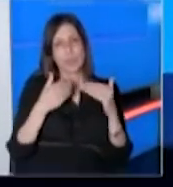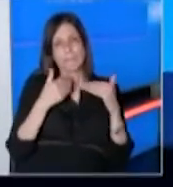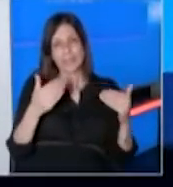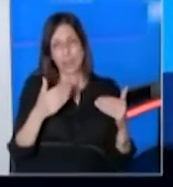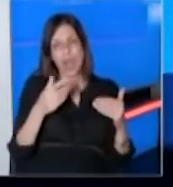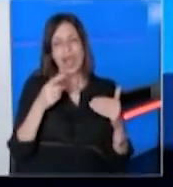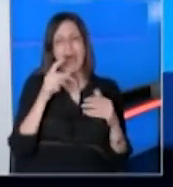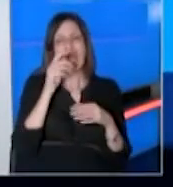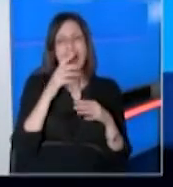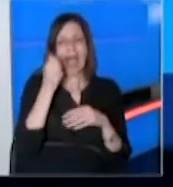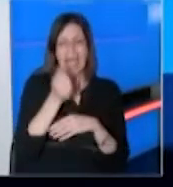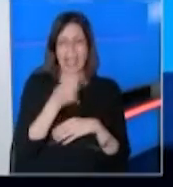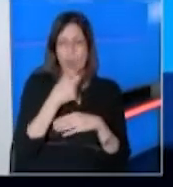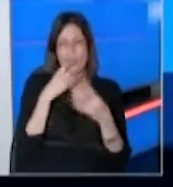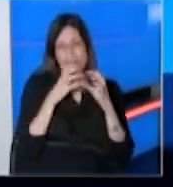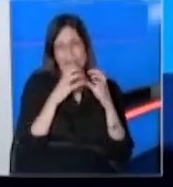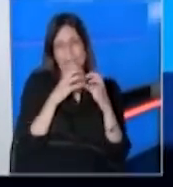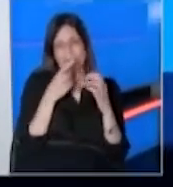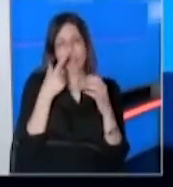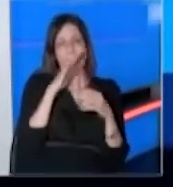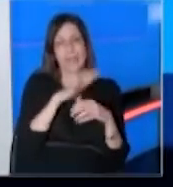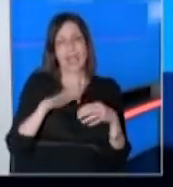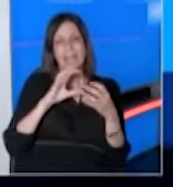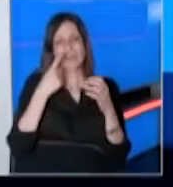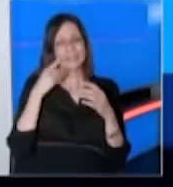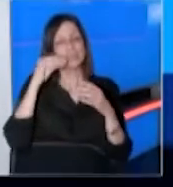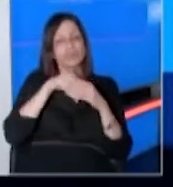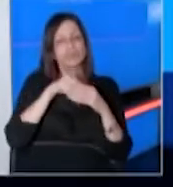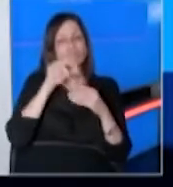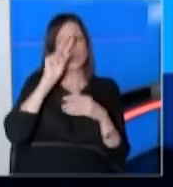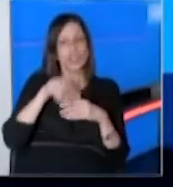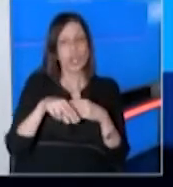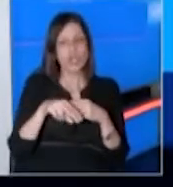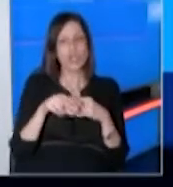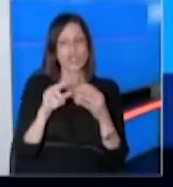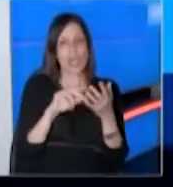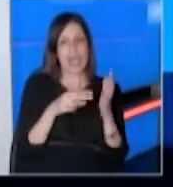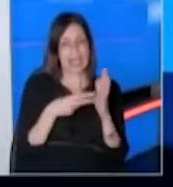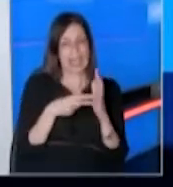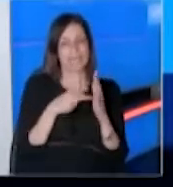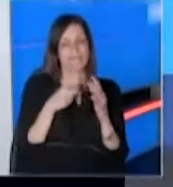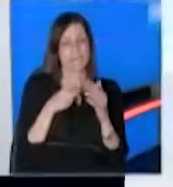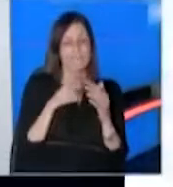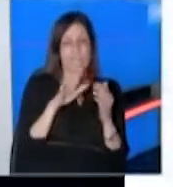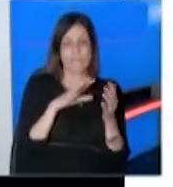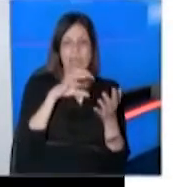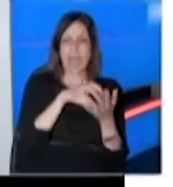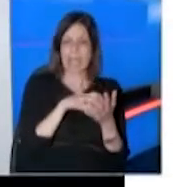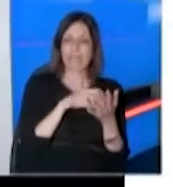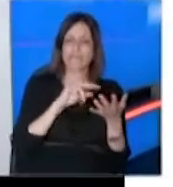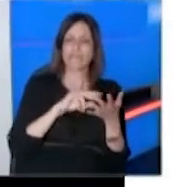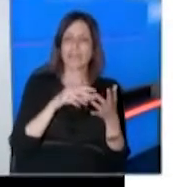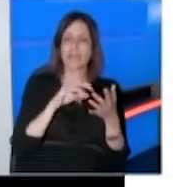ישבות והכפר. למה? מרחב כפרי עכשיו. בתוכו, כן. שימו לב איזה אגפים יש בתוכו. זה הסמל, אגף לתכנון. רשמי. כן, כן. שהוא חלק ממשרד החקלאות. גוף